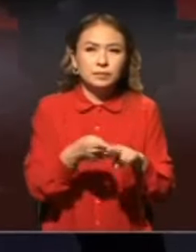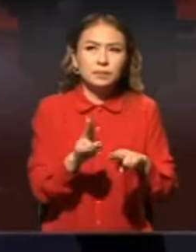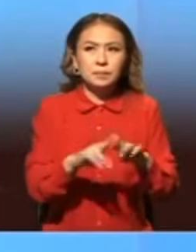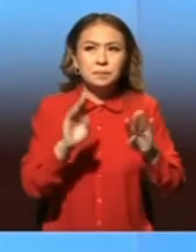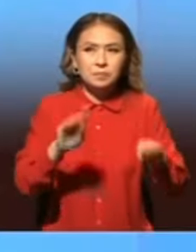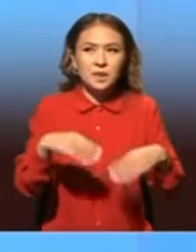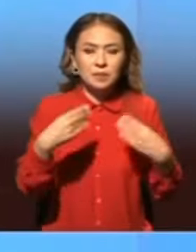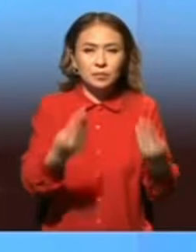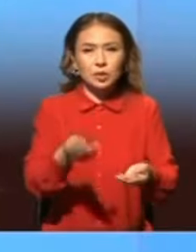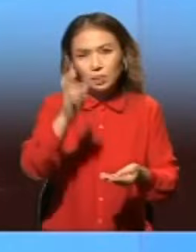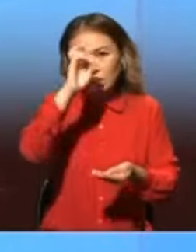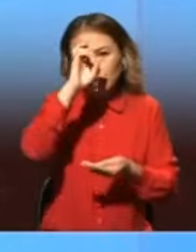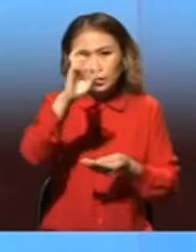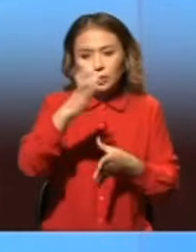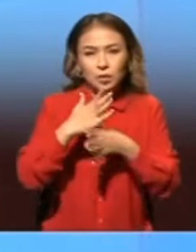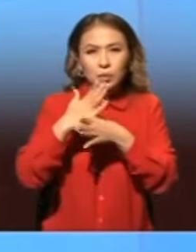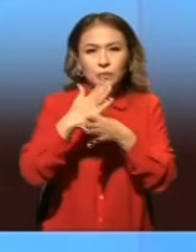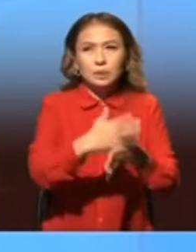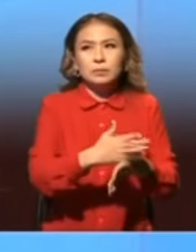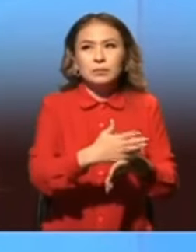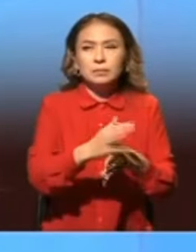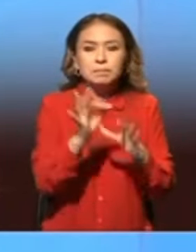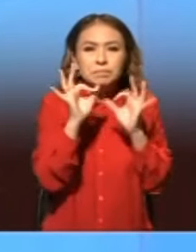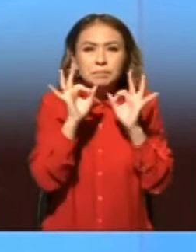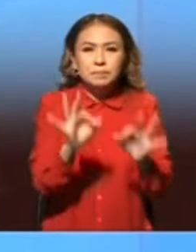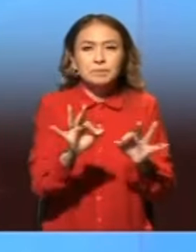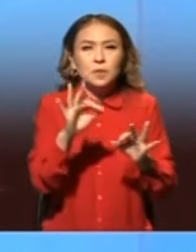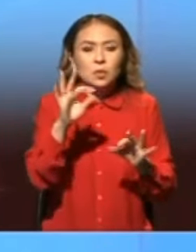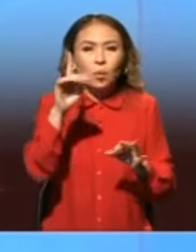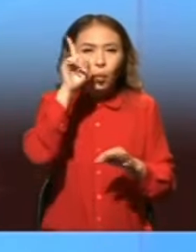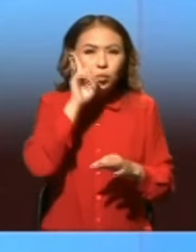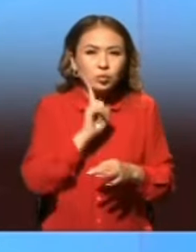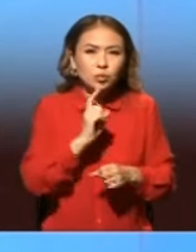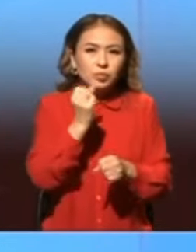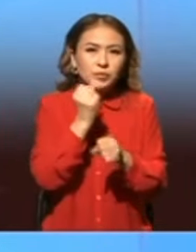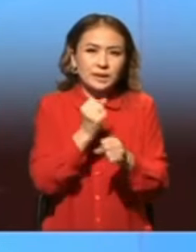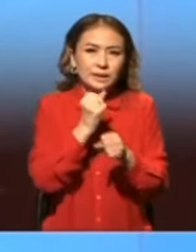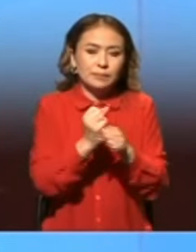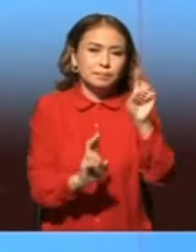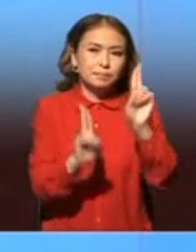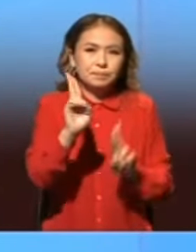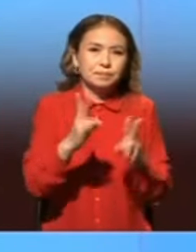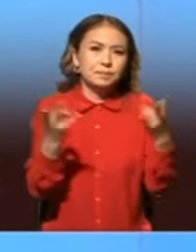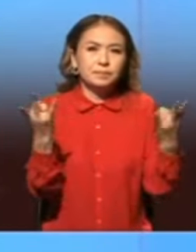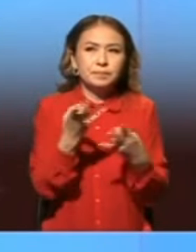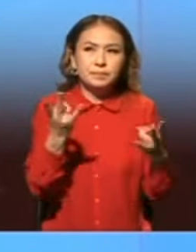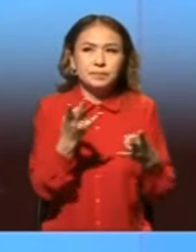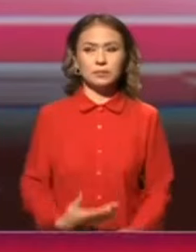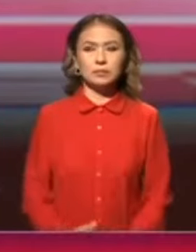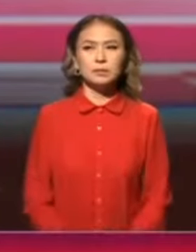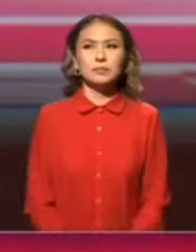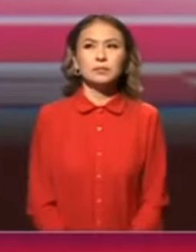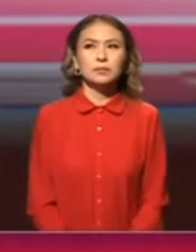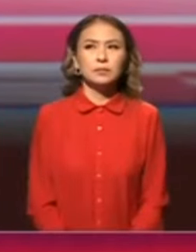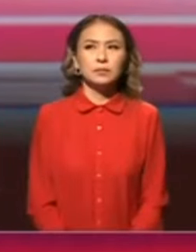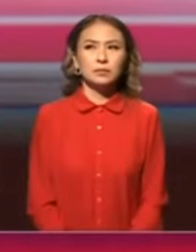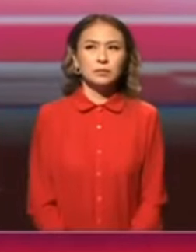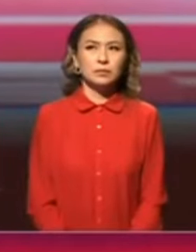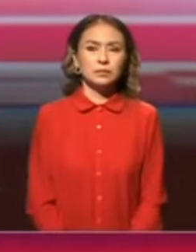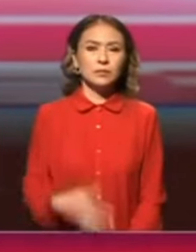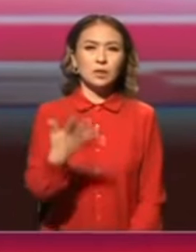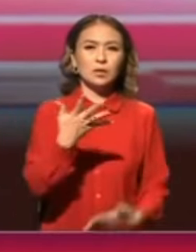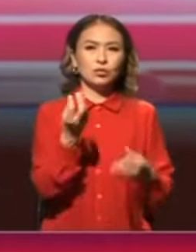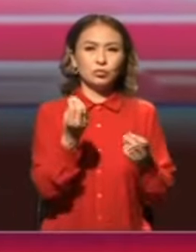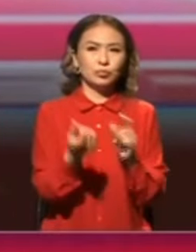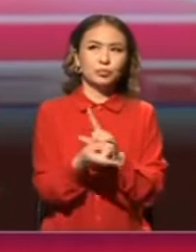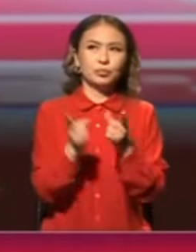беріліп жатқан мемлекетті көмекті бір жақсы, бір ыңғайлы, бір сонда жүйеге келтіріп реформа жасау керек секілді. Тағы да реформа жасайтын